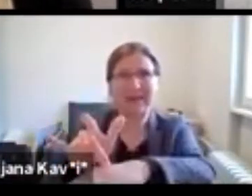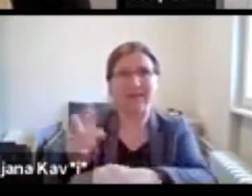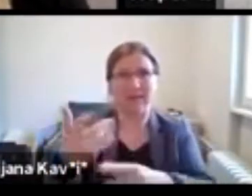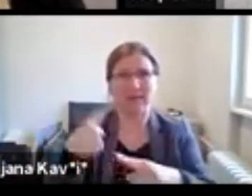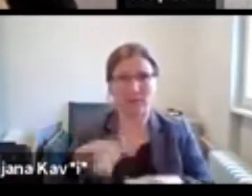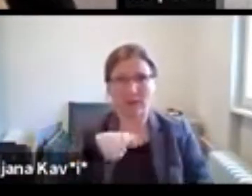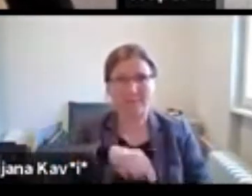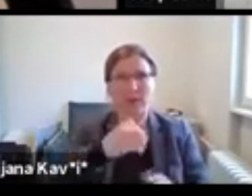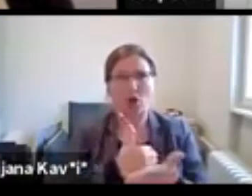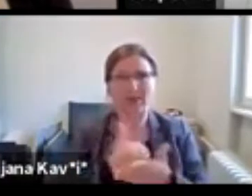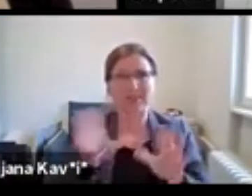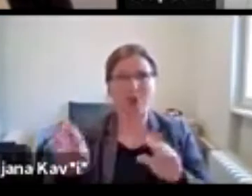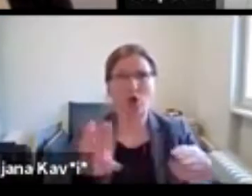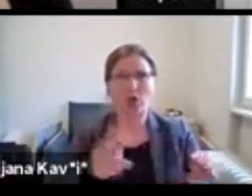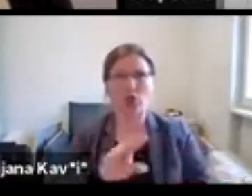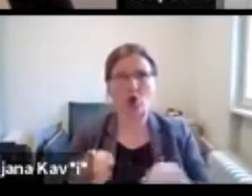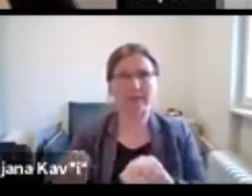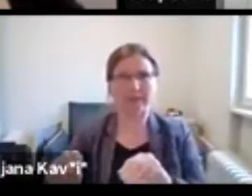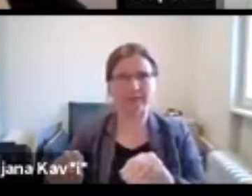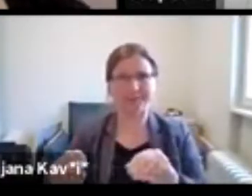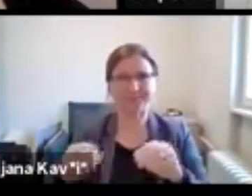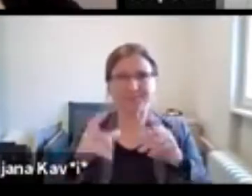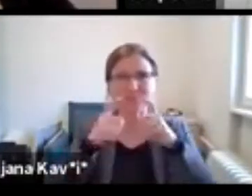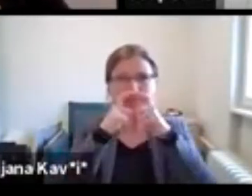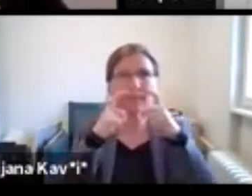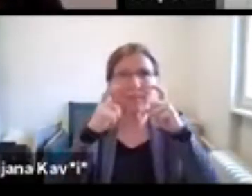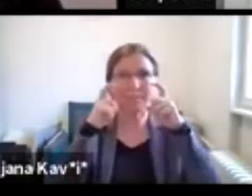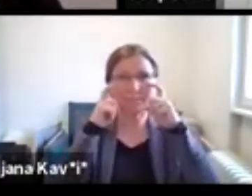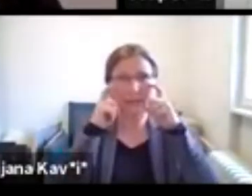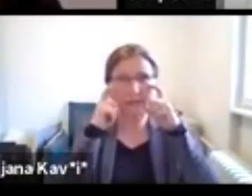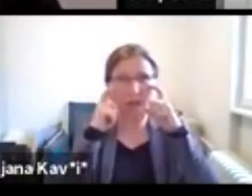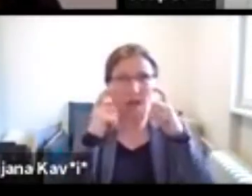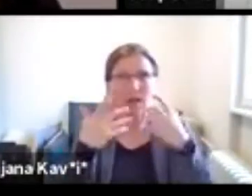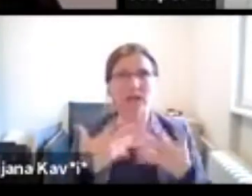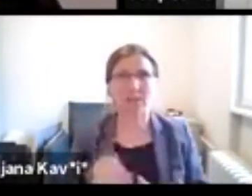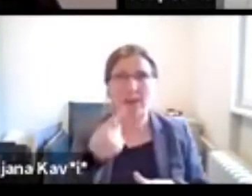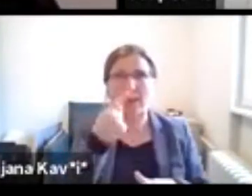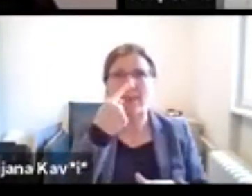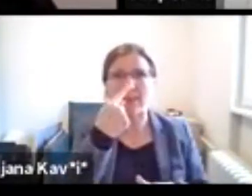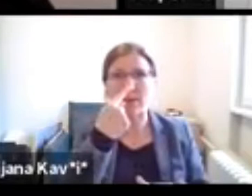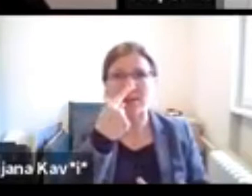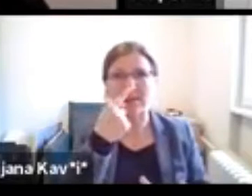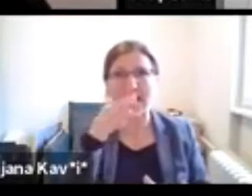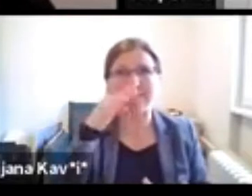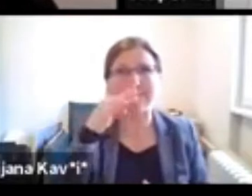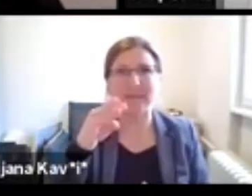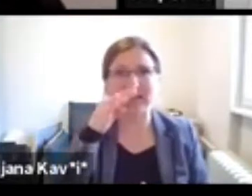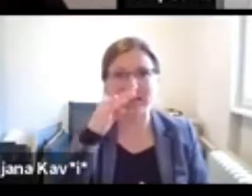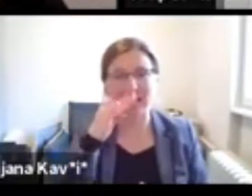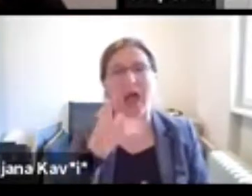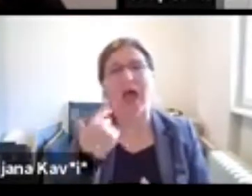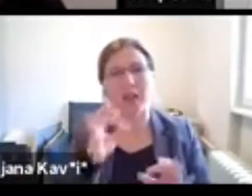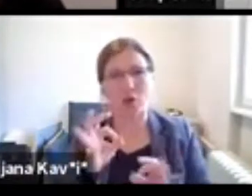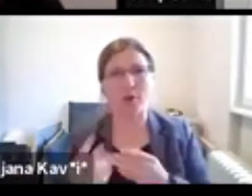dodir. Maska pokrije miris. Dakle, opet ste ostali bez jednog čula, koji do duše uzme i korona, kad se pojavi